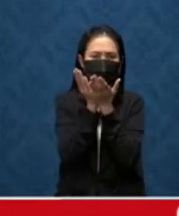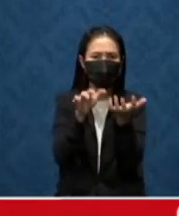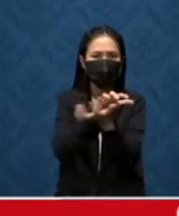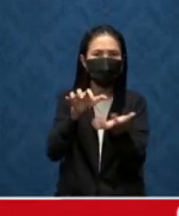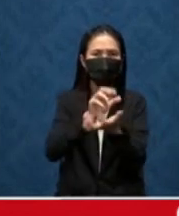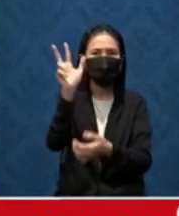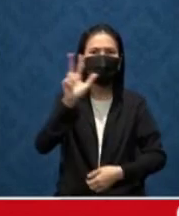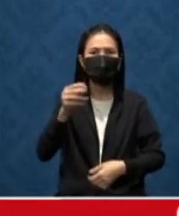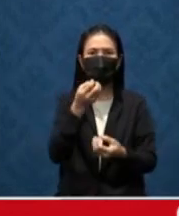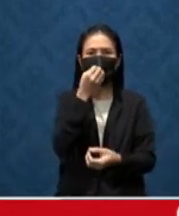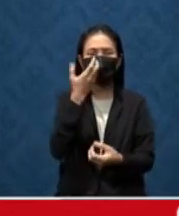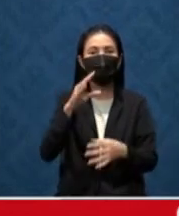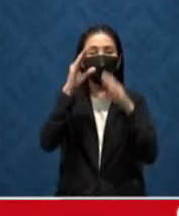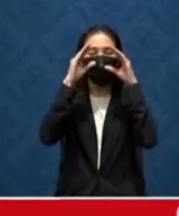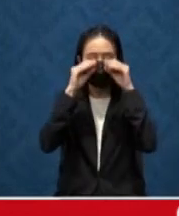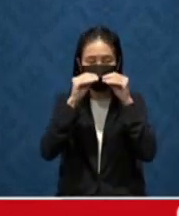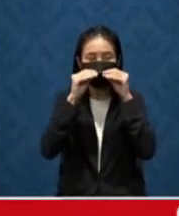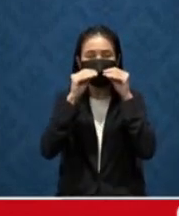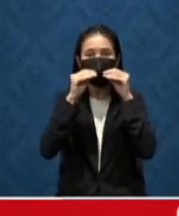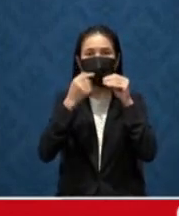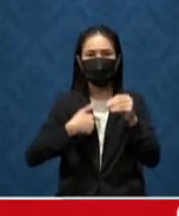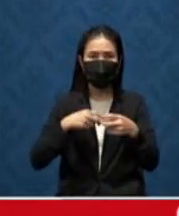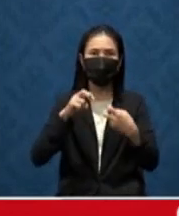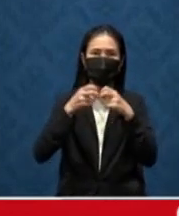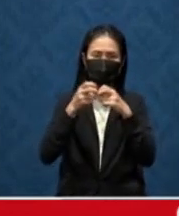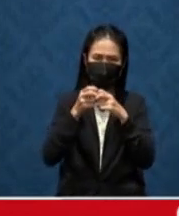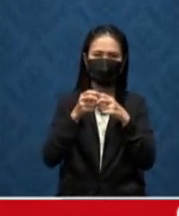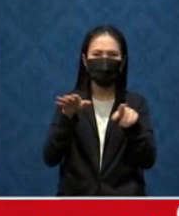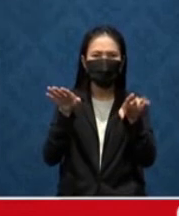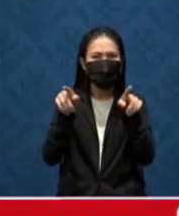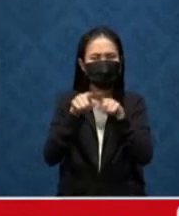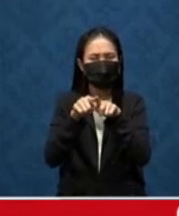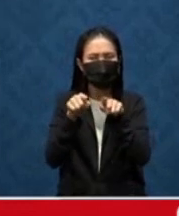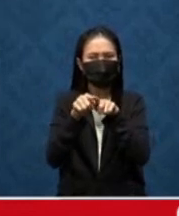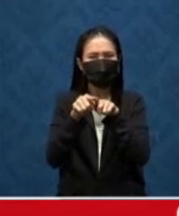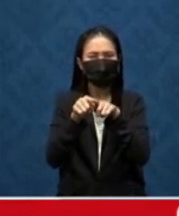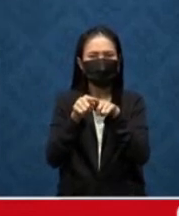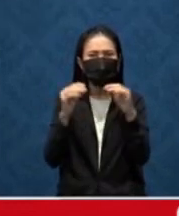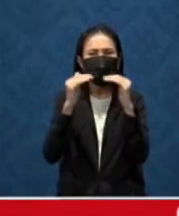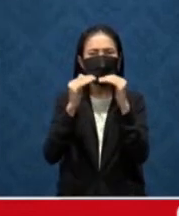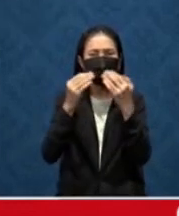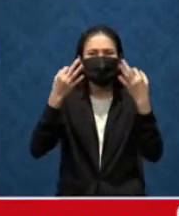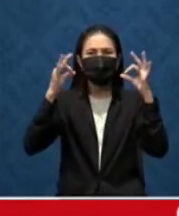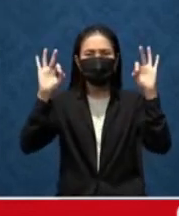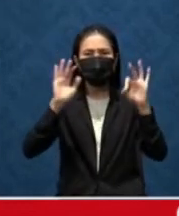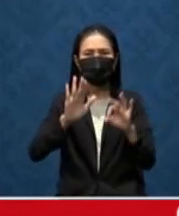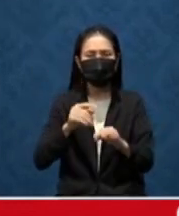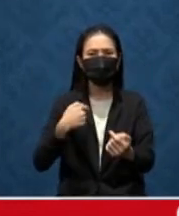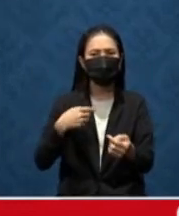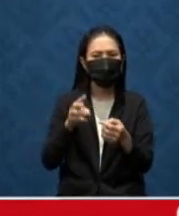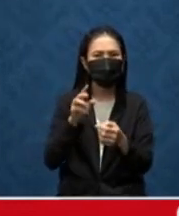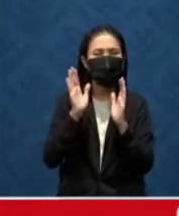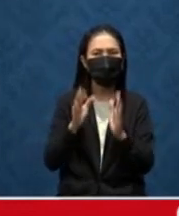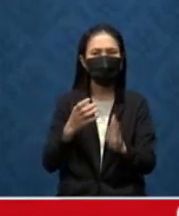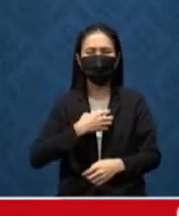กินลหลับเลยคท่านประทานอัี้คือ มันลดรอนสิทธิ ใ่รีภาพของพี่นประชาชนคนที่ไมได้ใช้กันชา